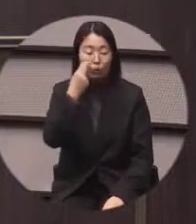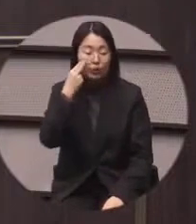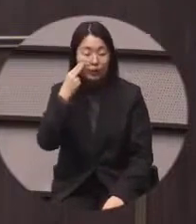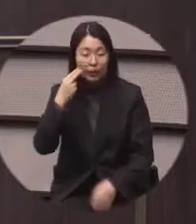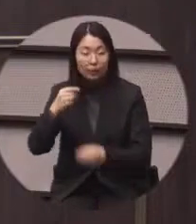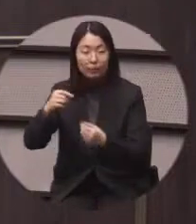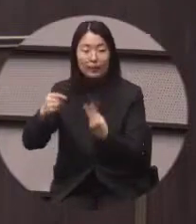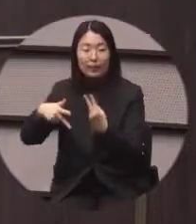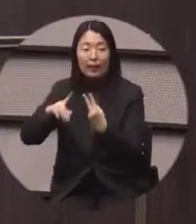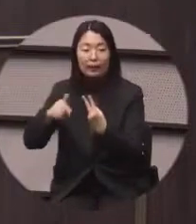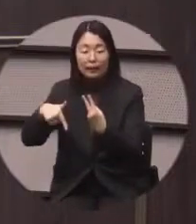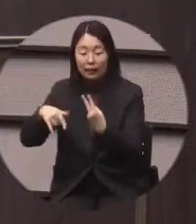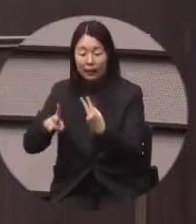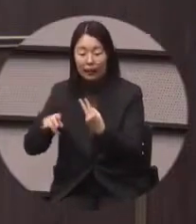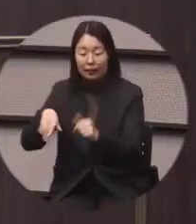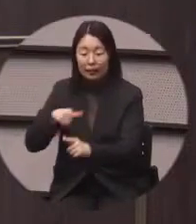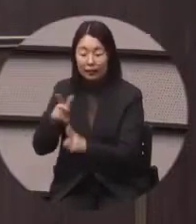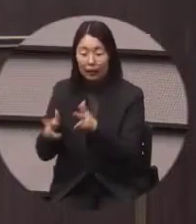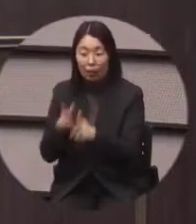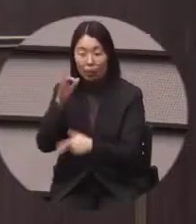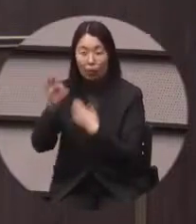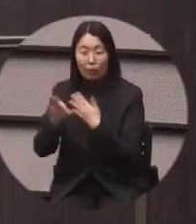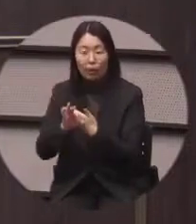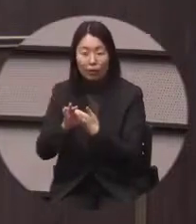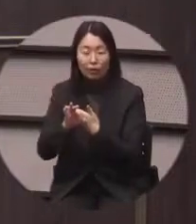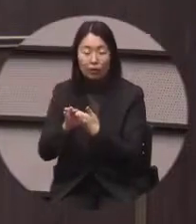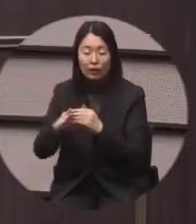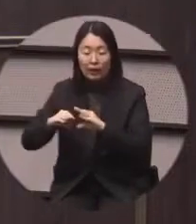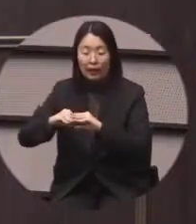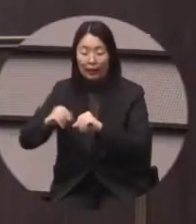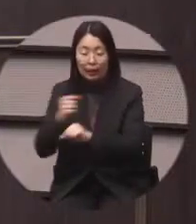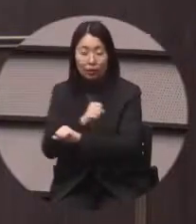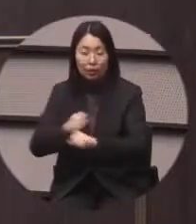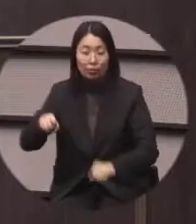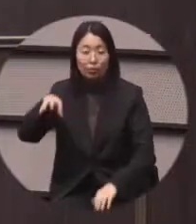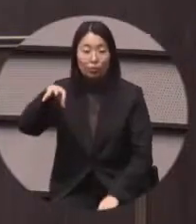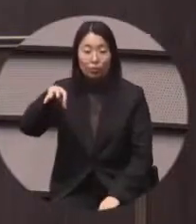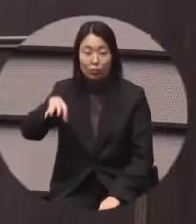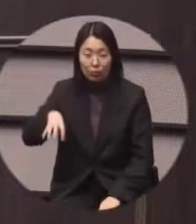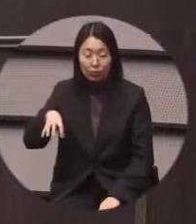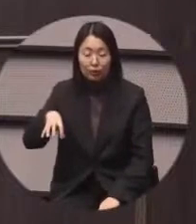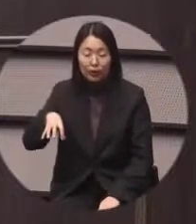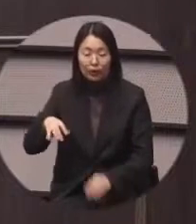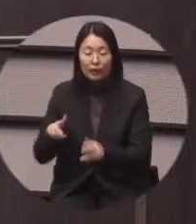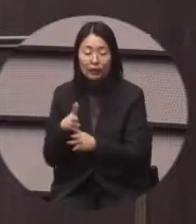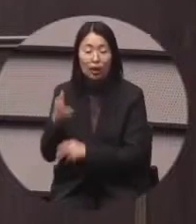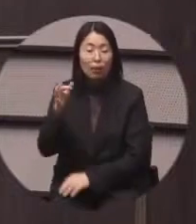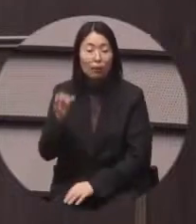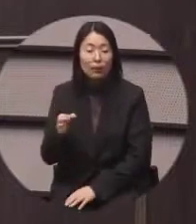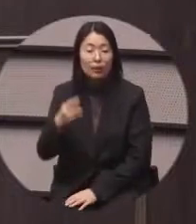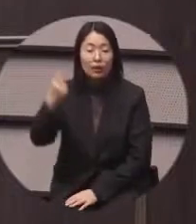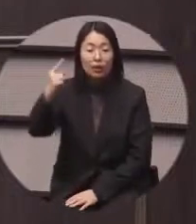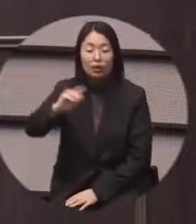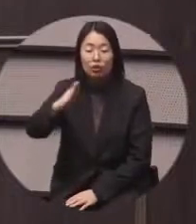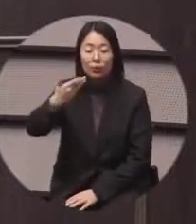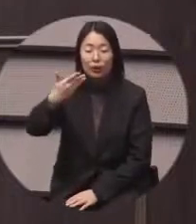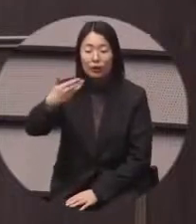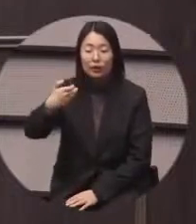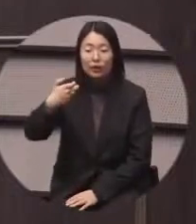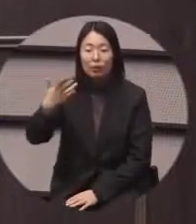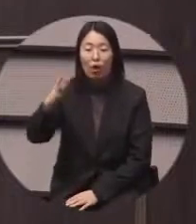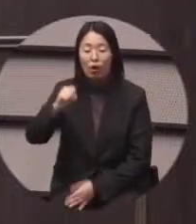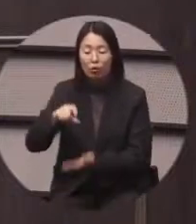분잠리 155번지 1원에 사업 면적 17만 2,048제곱미터, 사업비 1,970억 원